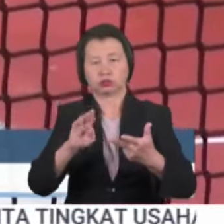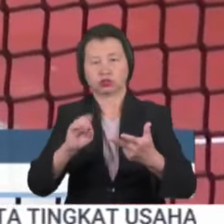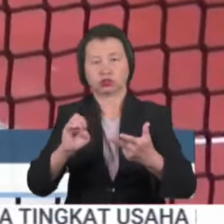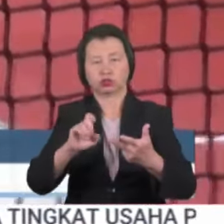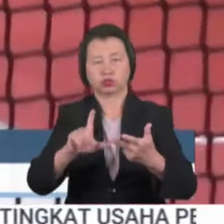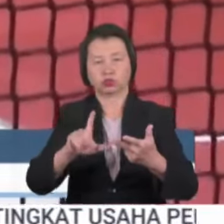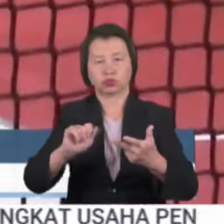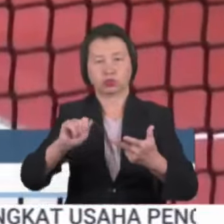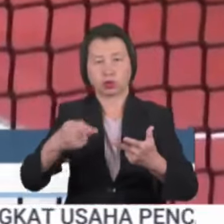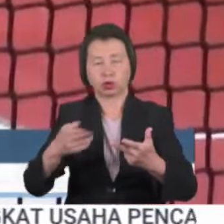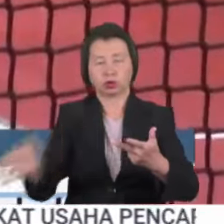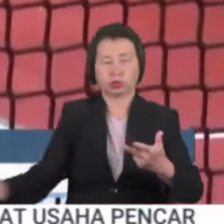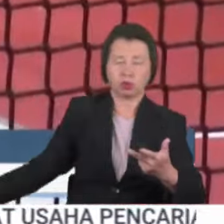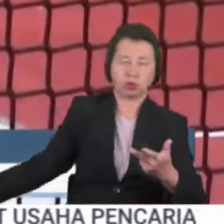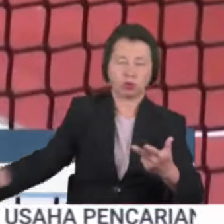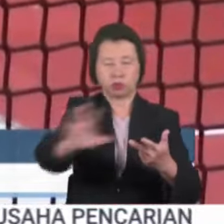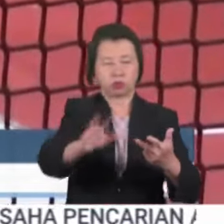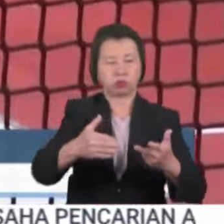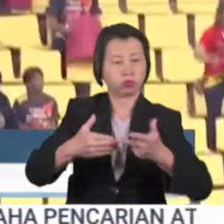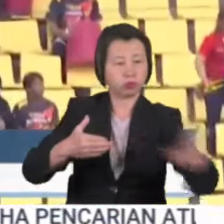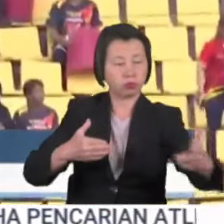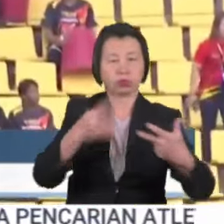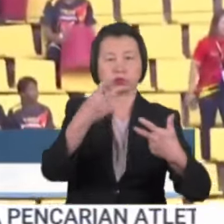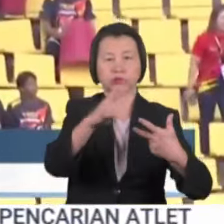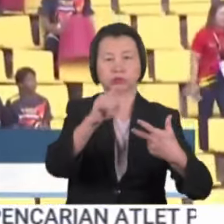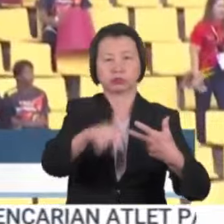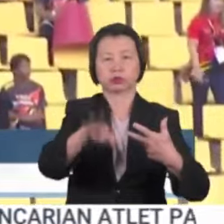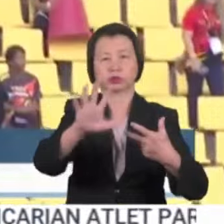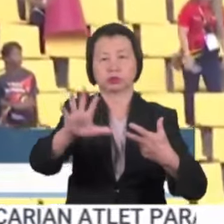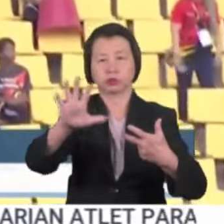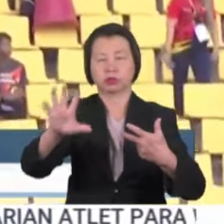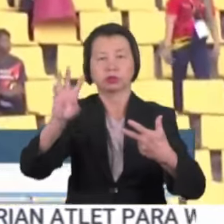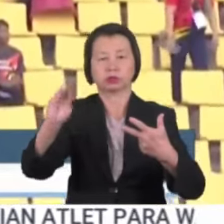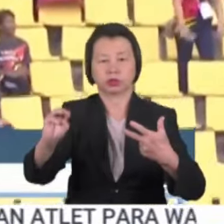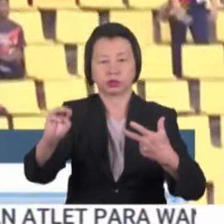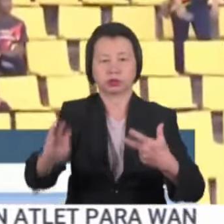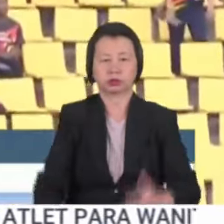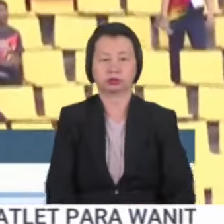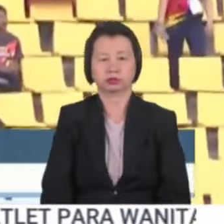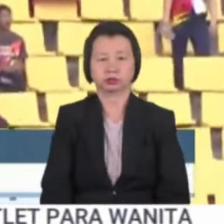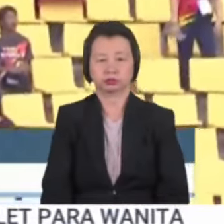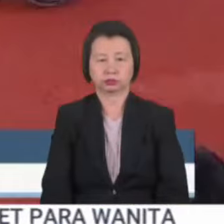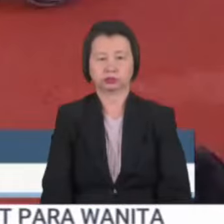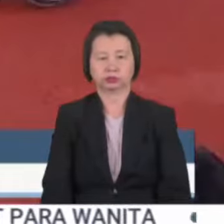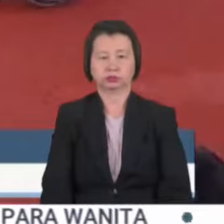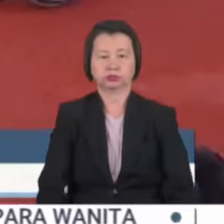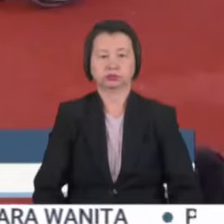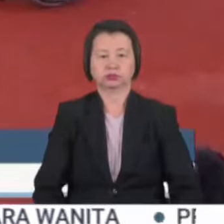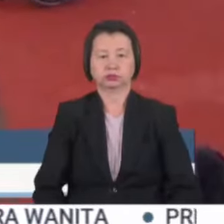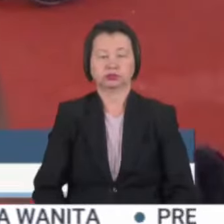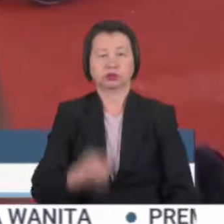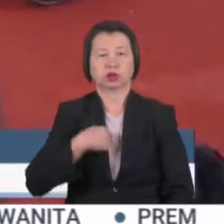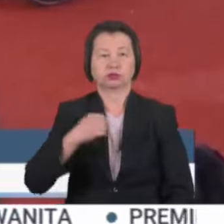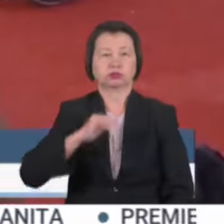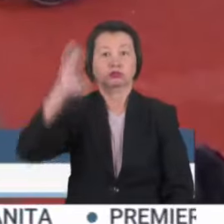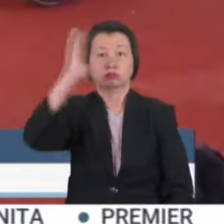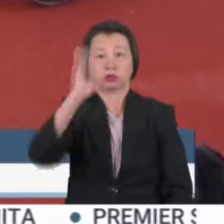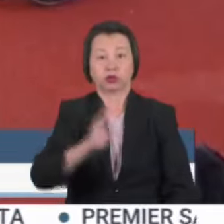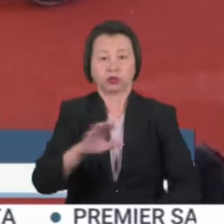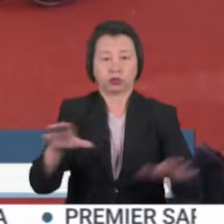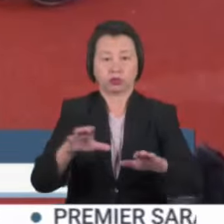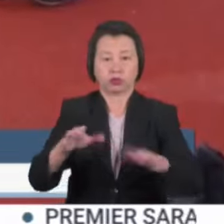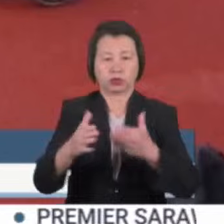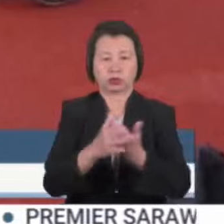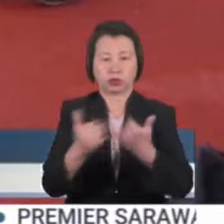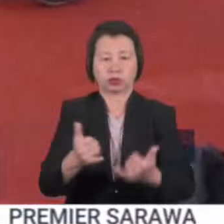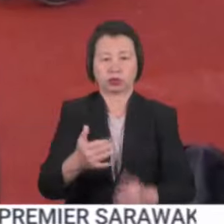Syawal Majrul dengan lemparan sejauh 17.55 meter. Saya rasa bangga lah. Saya belum pernah buat sampai ini.